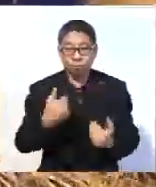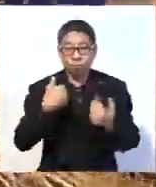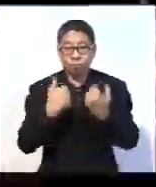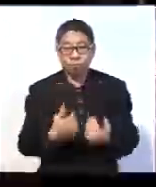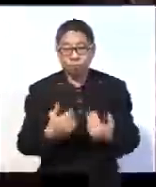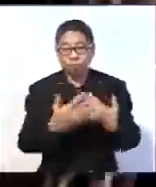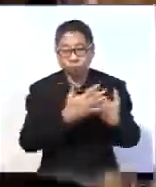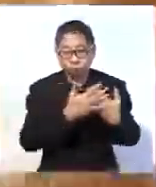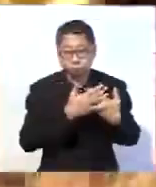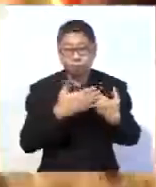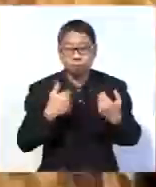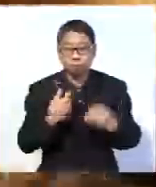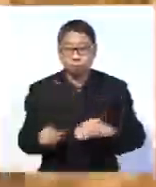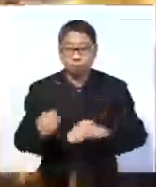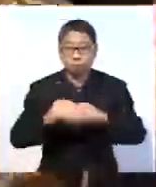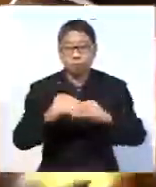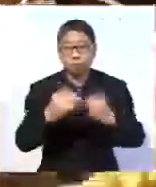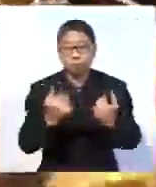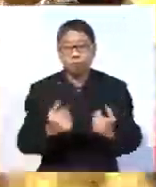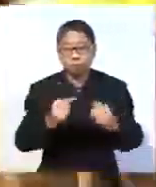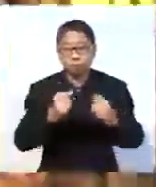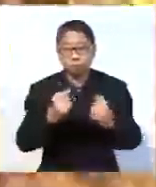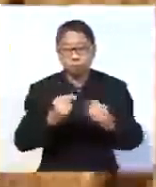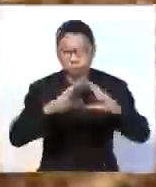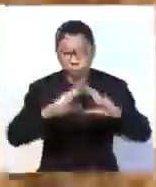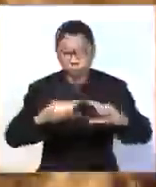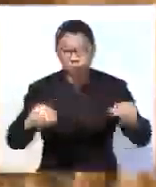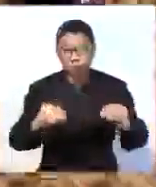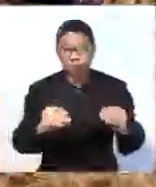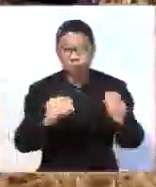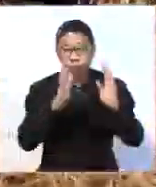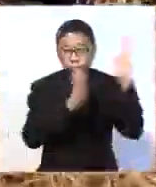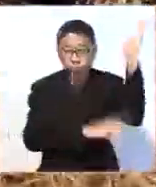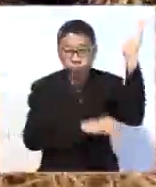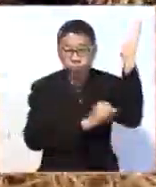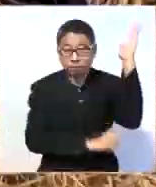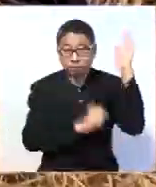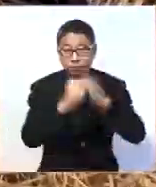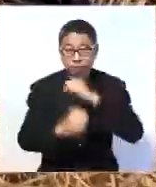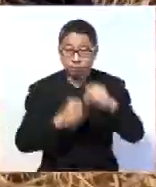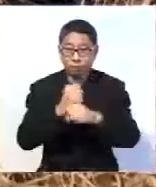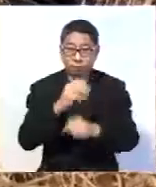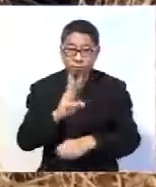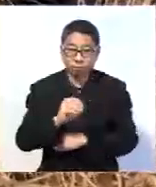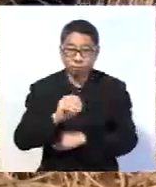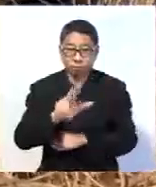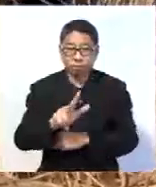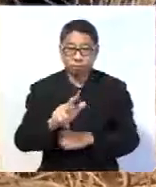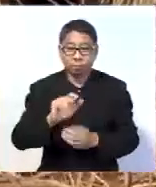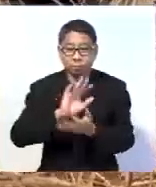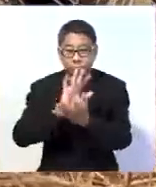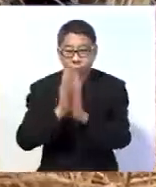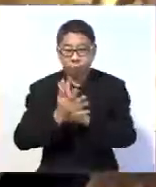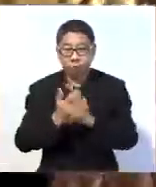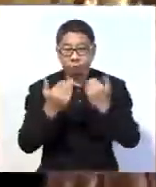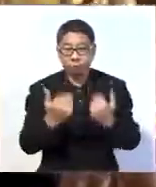ารักเสริมสร้างสานสัมพันธ์สันติสุขอำเภอนาทวีประจำปี2563โครงการพริกน